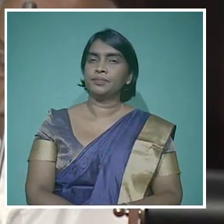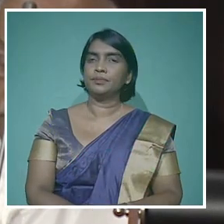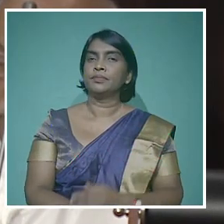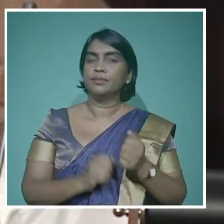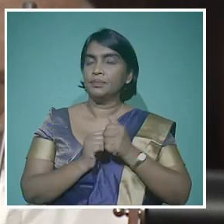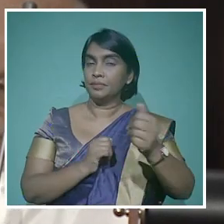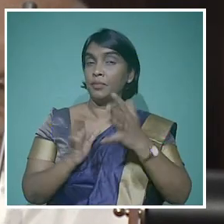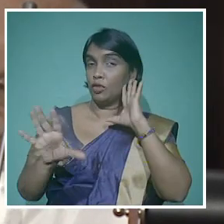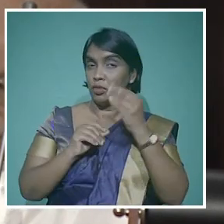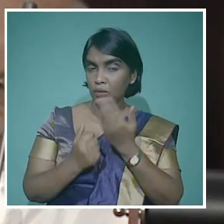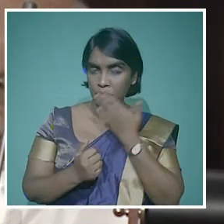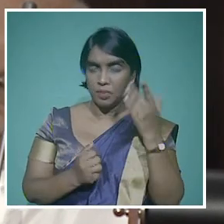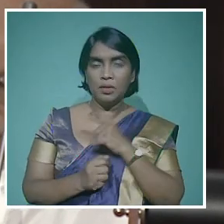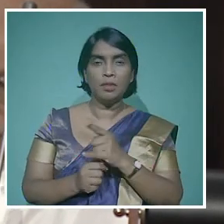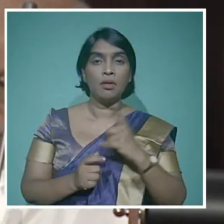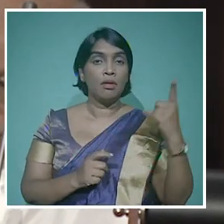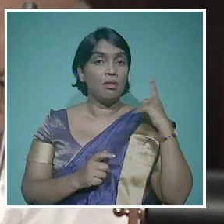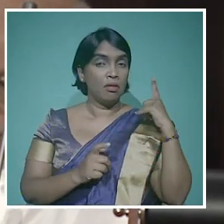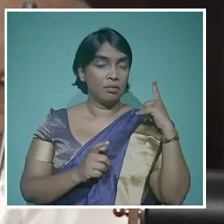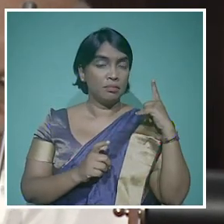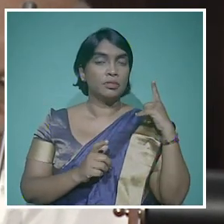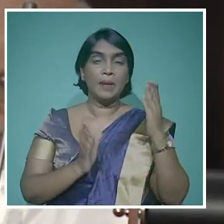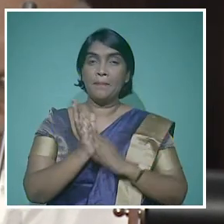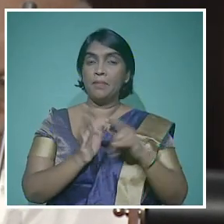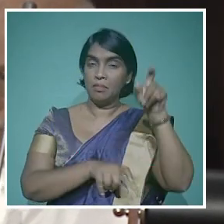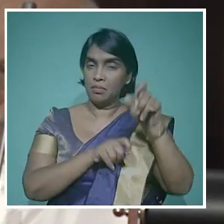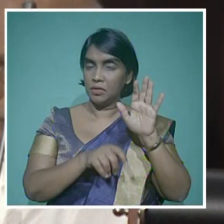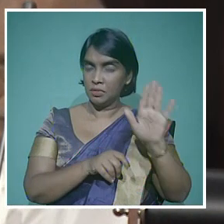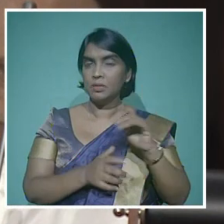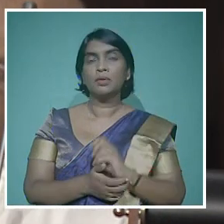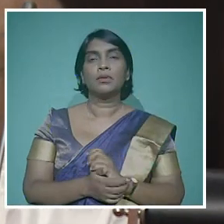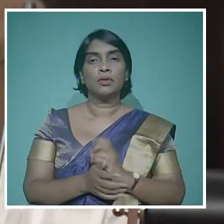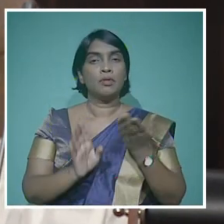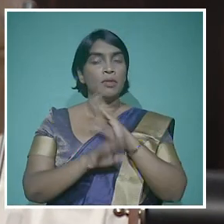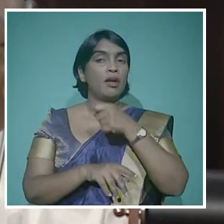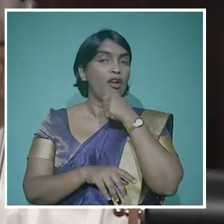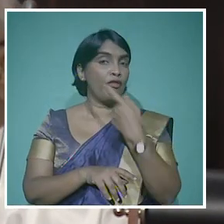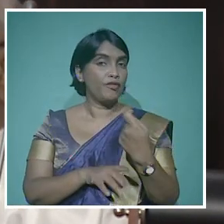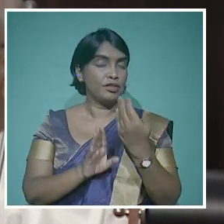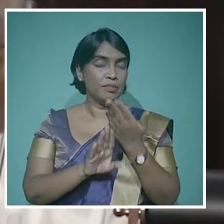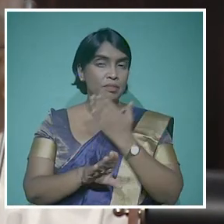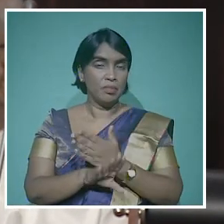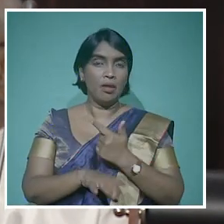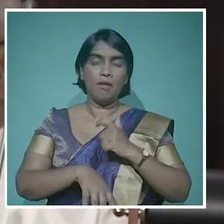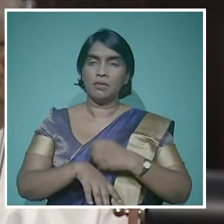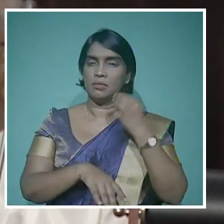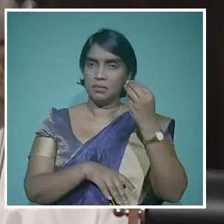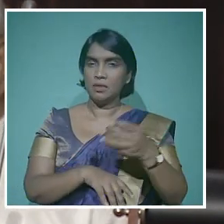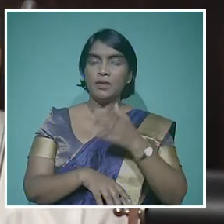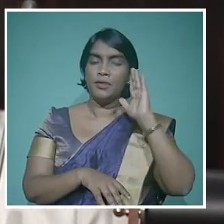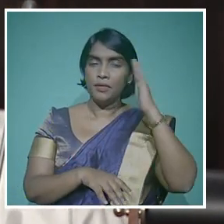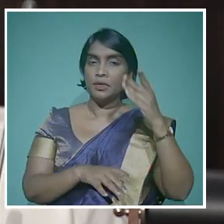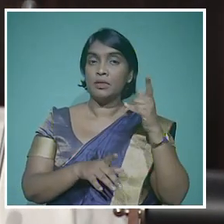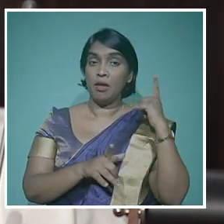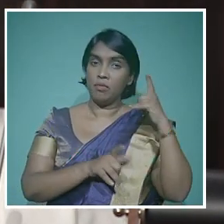තත්ත්වය ලබා ගන්න පුළුවන්. සන්නද්ධ හමුදා සමාජිකයන් සඳහා කලින් විශ්‍රාම ගැනීමට අවස්ථය ලබා දීම. විශේෂ